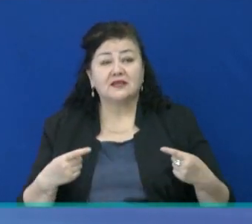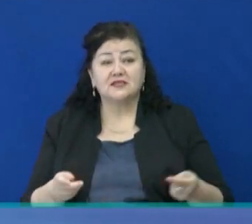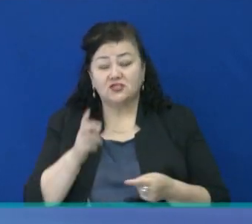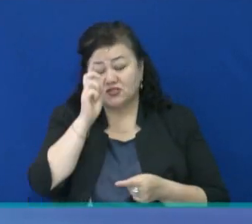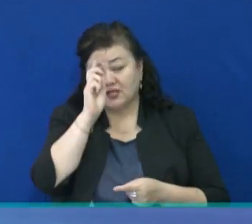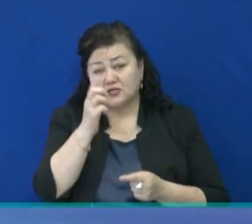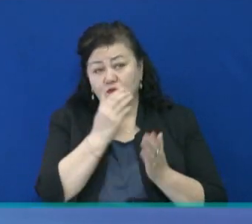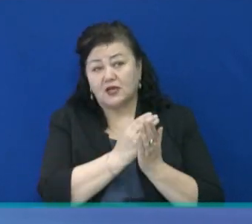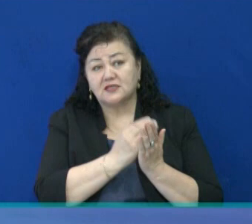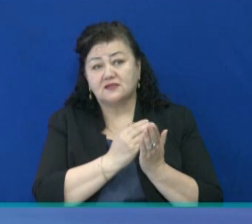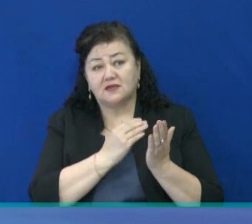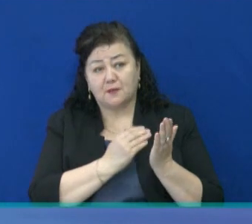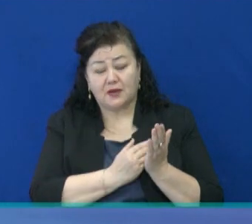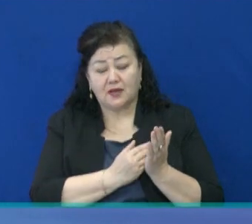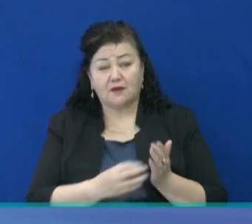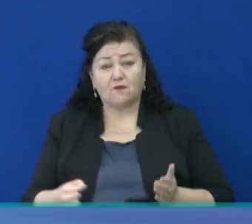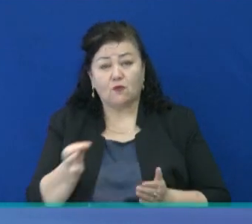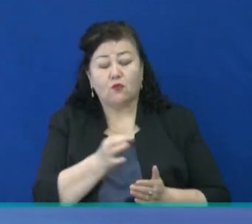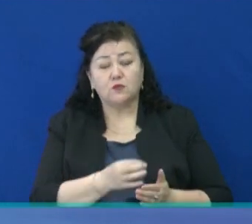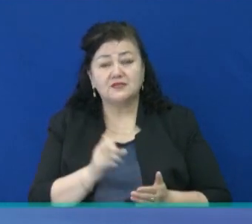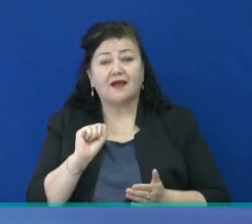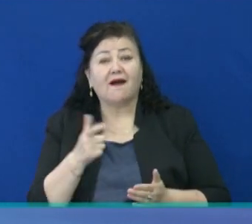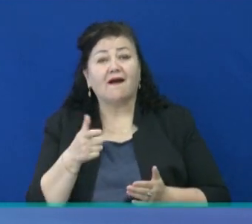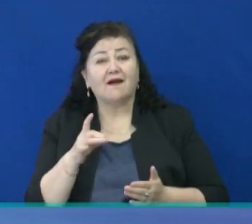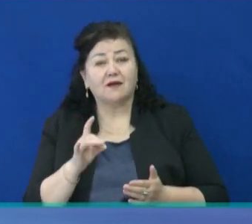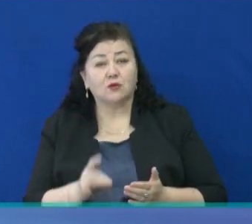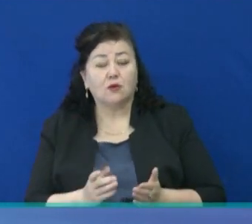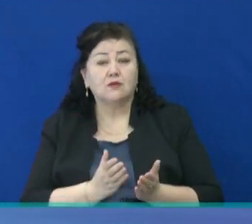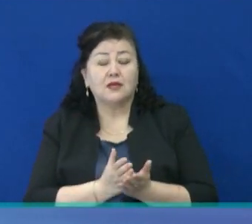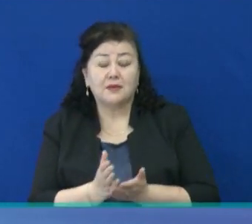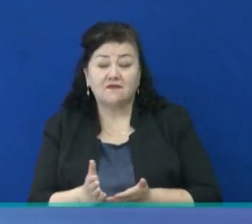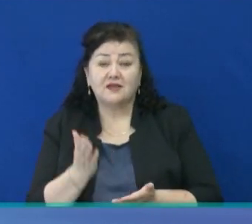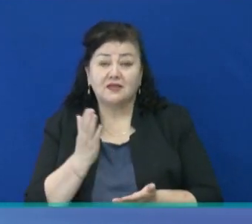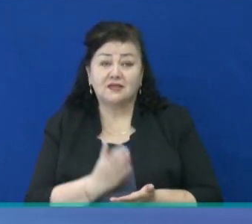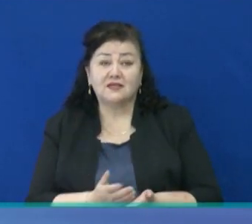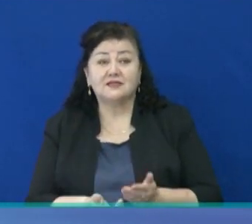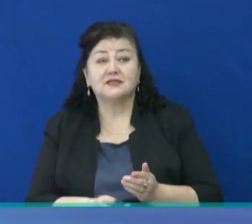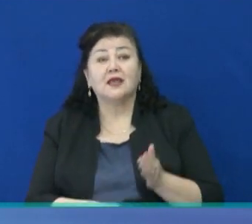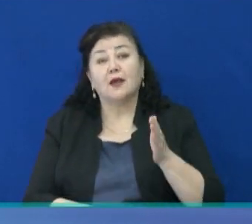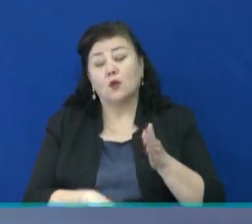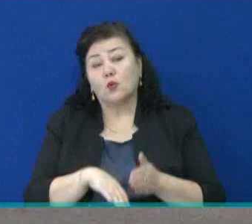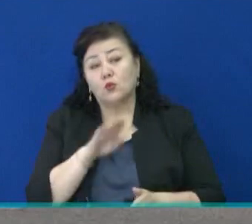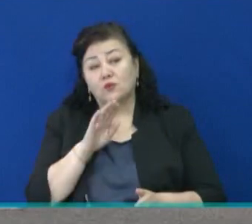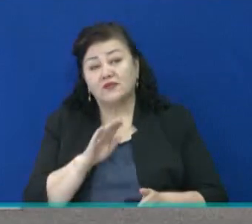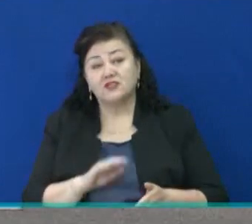мемлекеттік бағдарламалардың арқасында облыстың агроөнеркәсіп саласындағы көрсеткіштің артқаны байқалады.